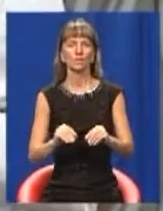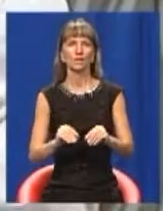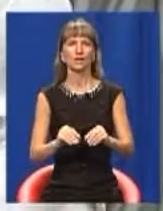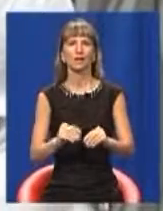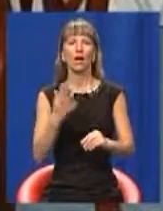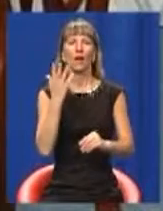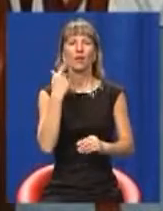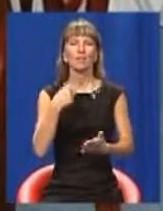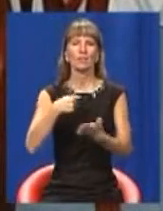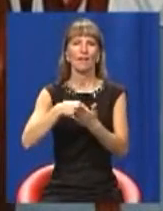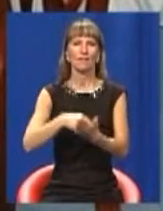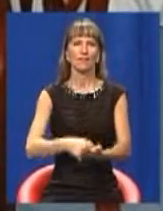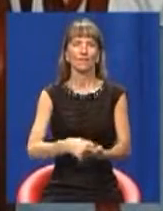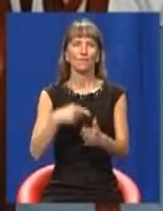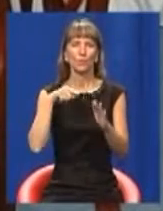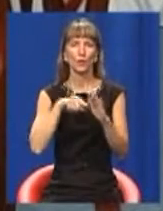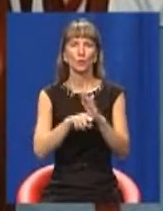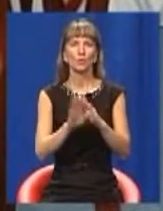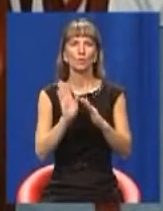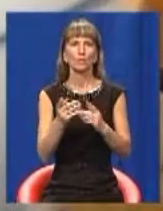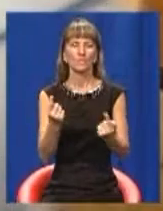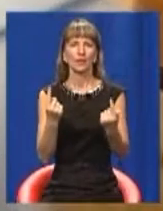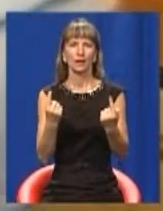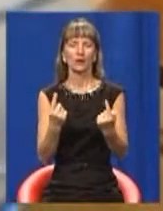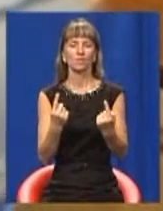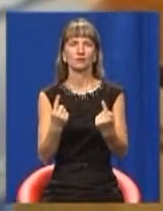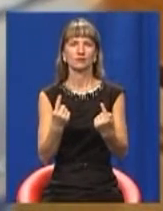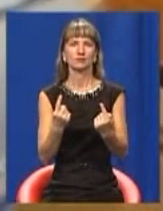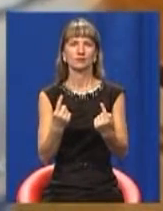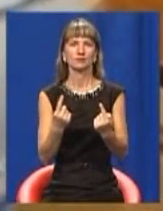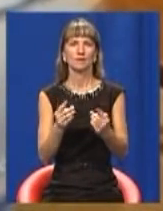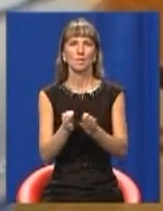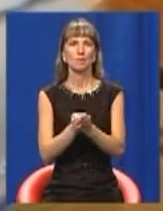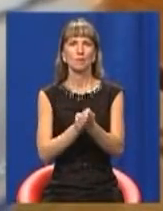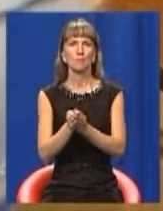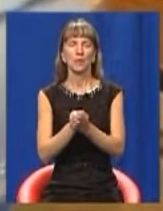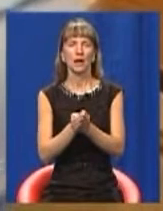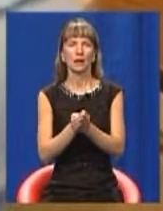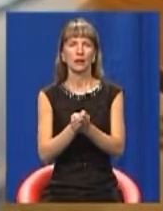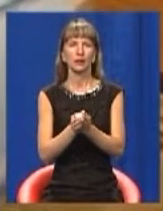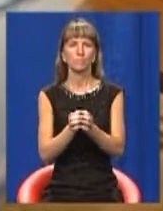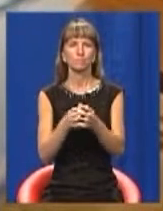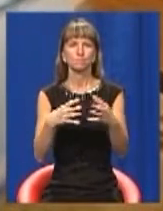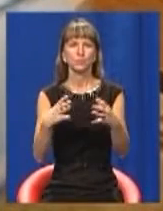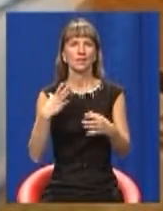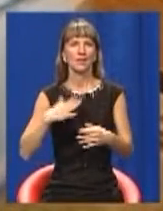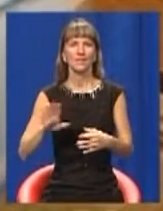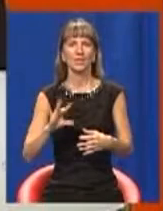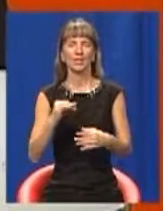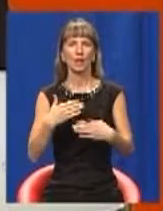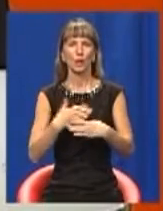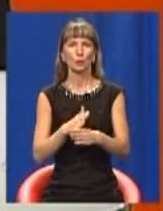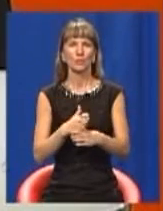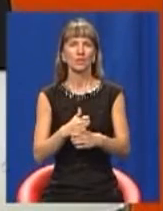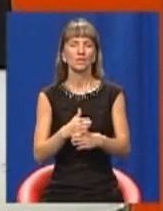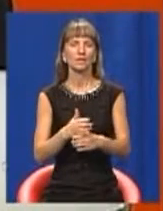Когда давление внутри нашего пузыря будет слишком велико, мыльный пузырь не выдержит и лопнет.